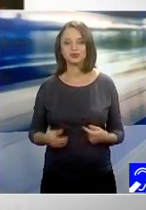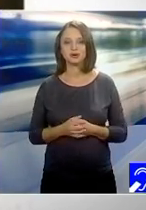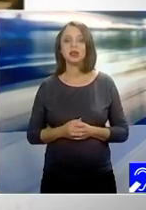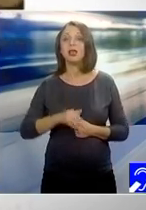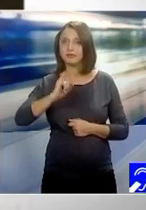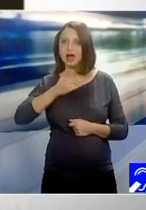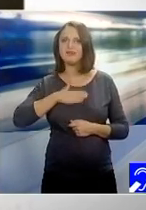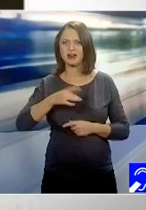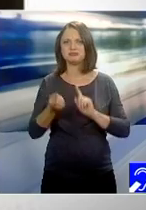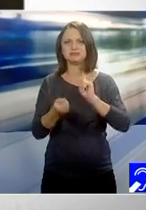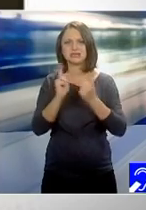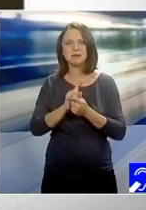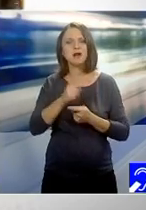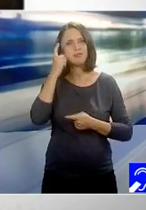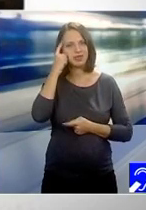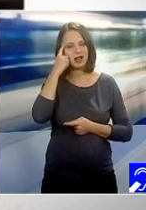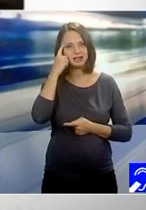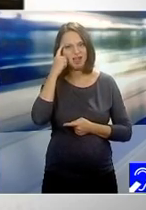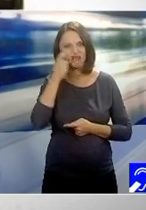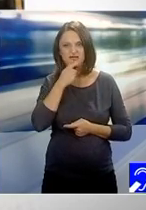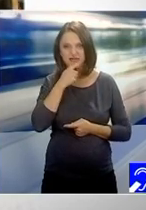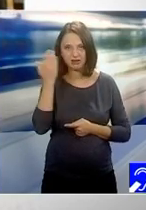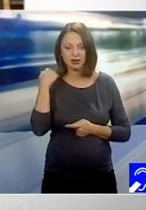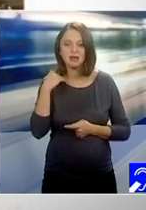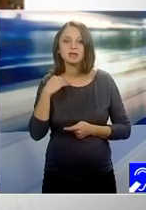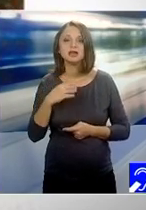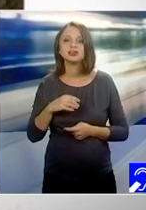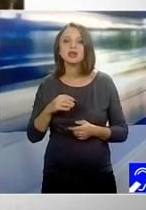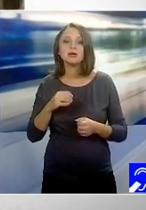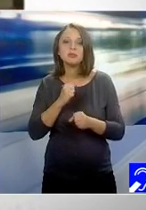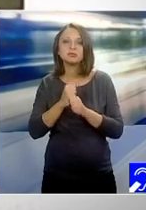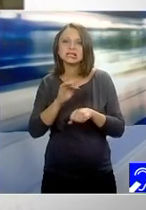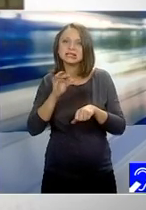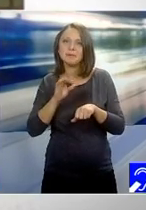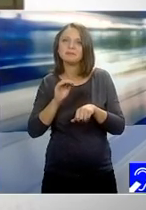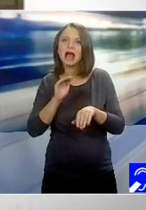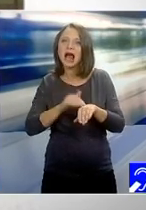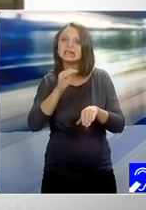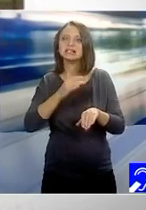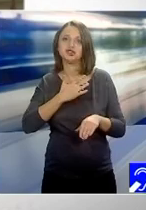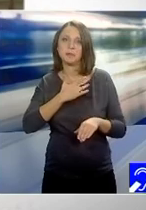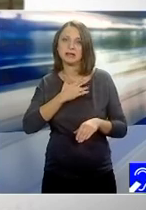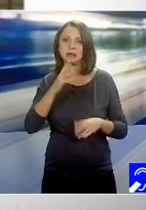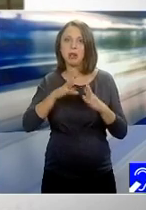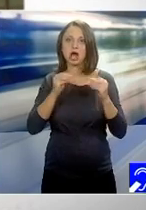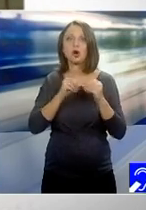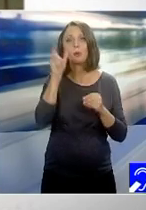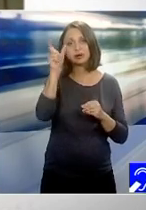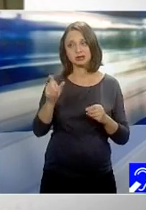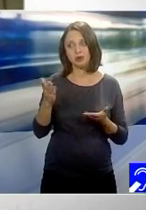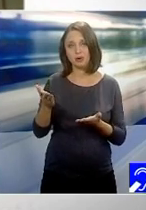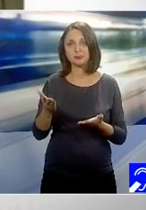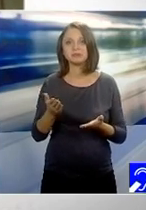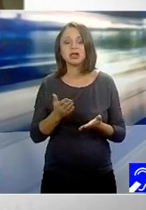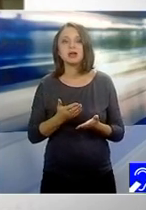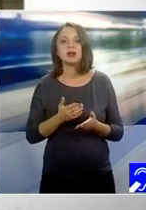a schimba mentalități și de a lucra puțin la inimile românilor în ceea ce privește faptul cum